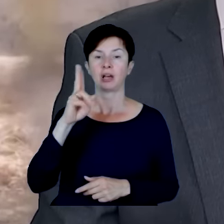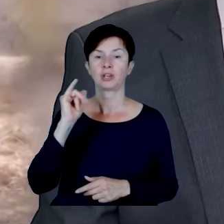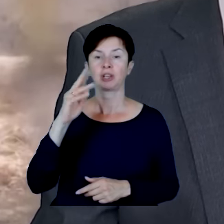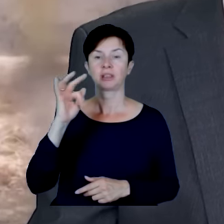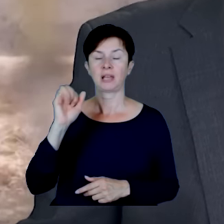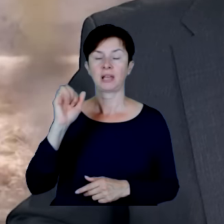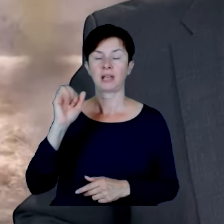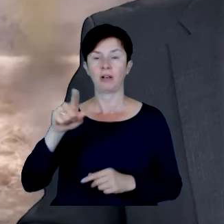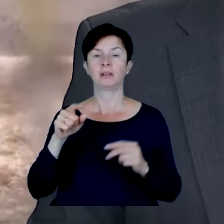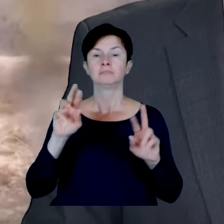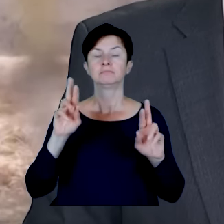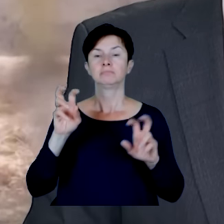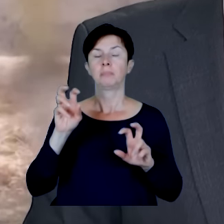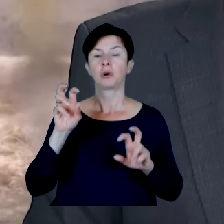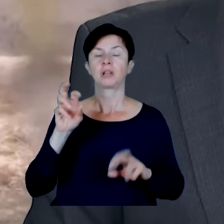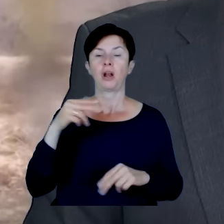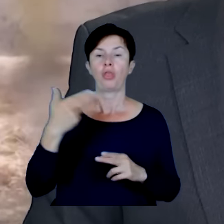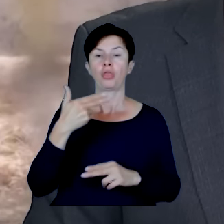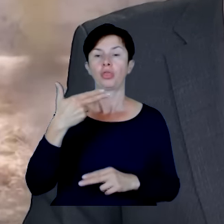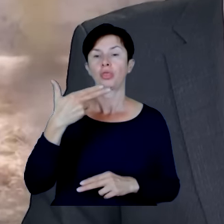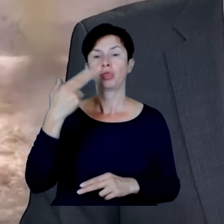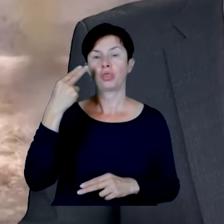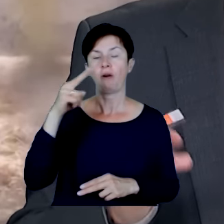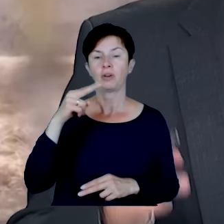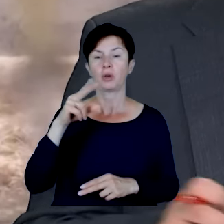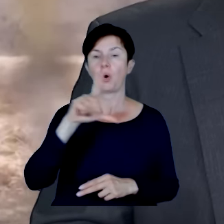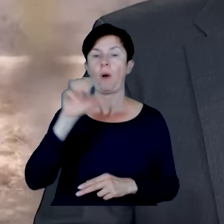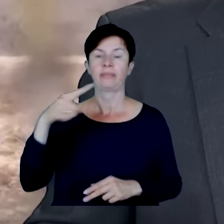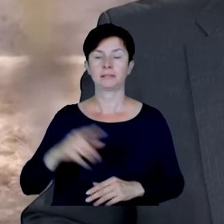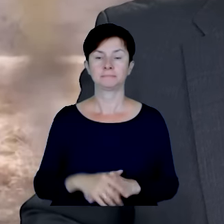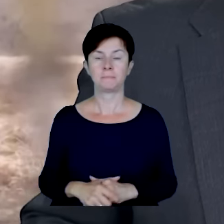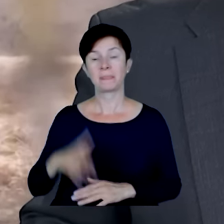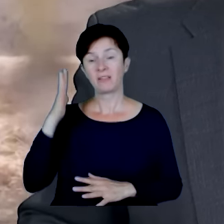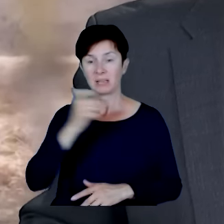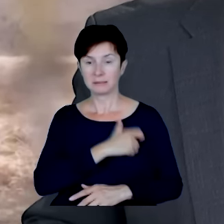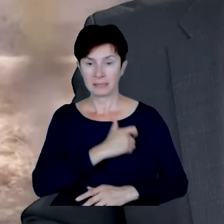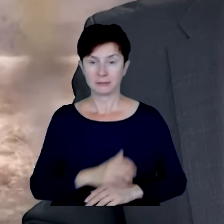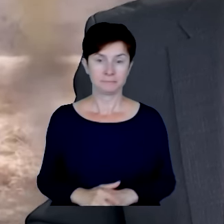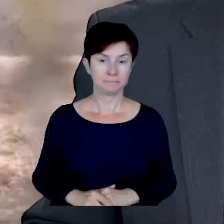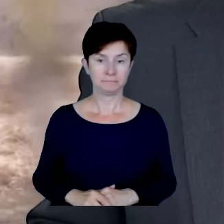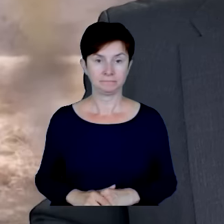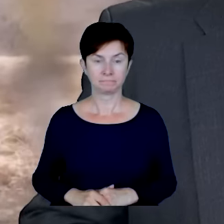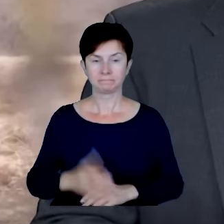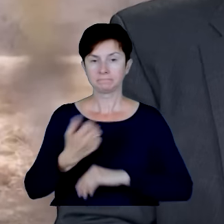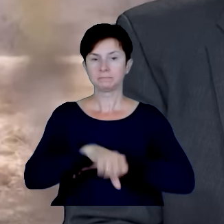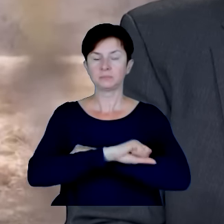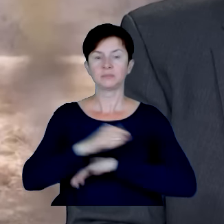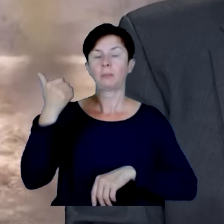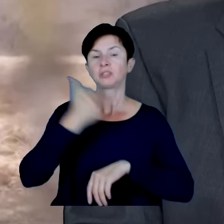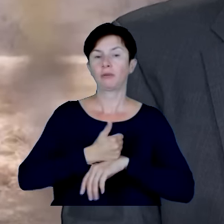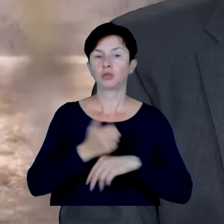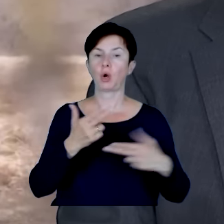Nowy Ład. Witam serdecznie, redaktorze. Witam serdecznie. Panie redaktorze, wiceprzewodniczący